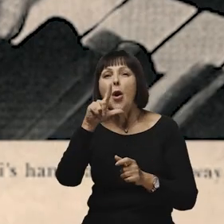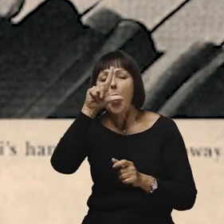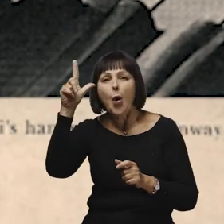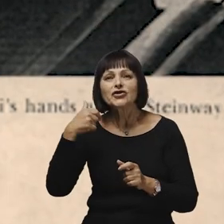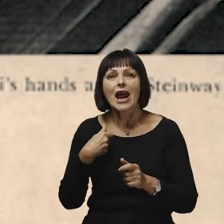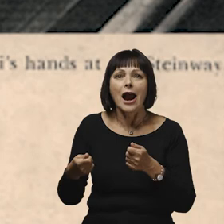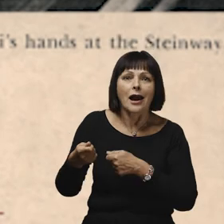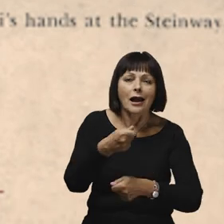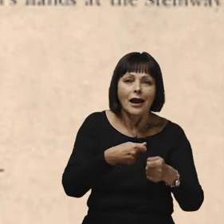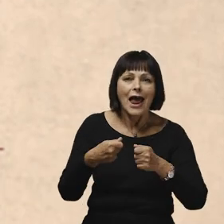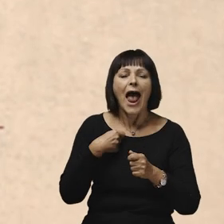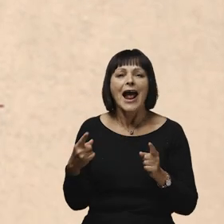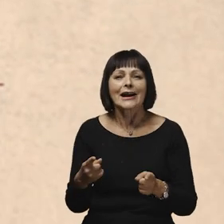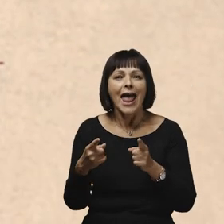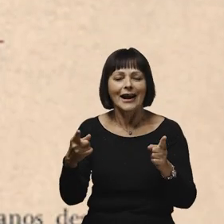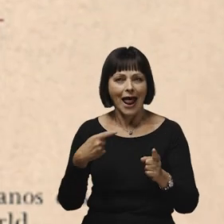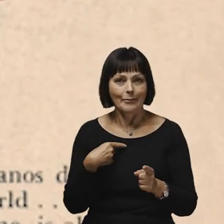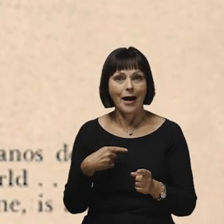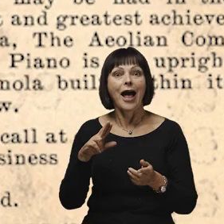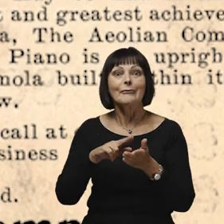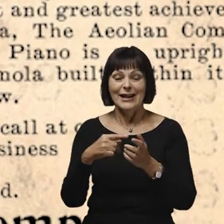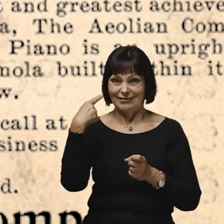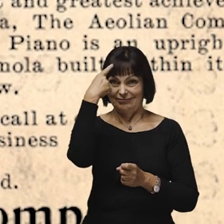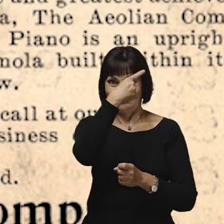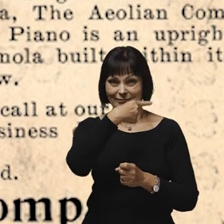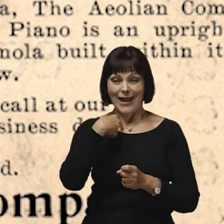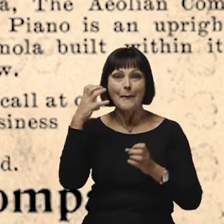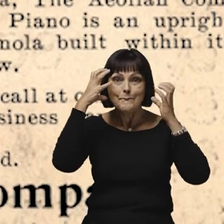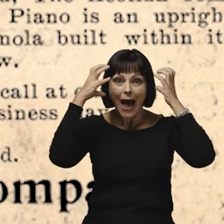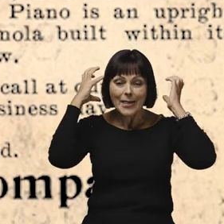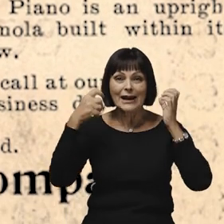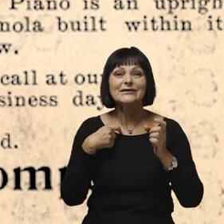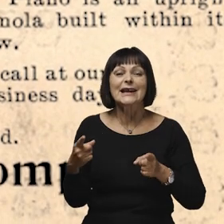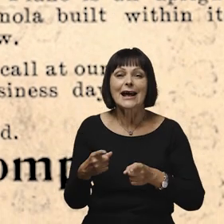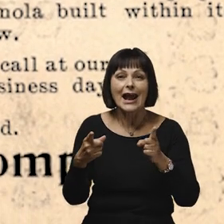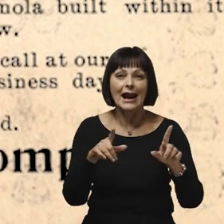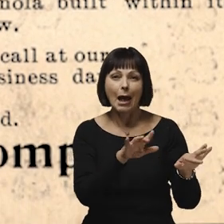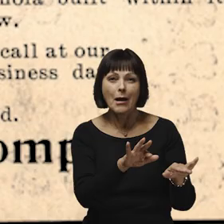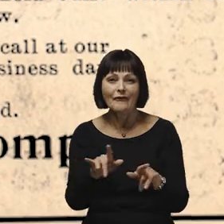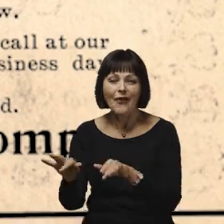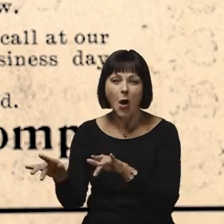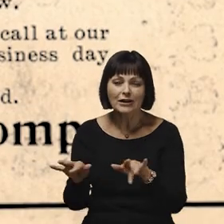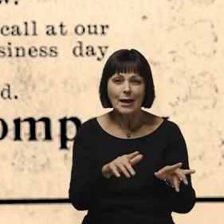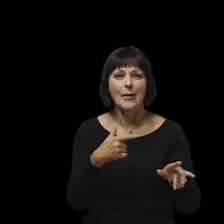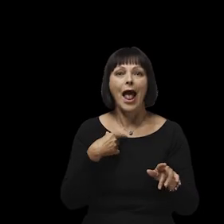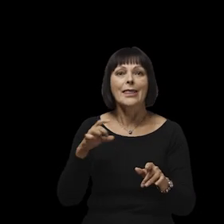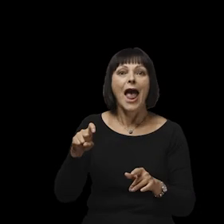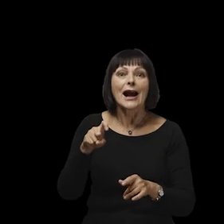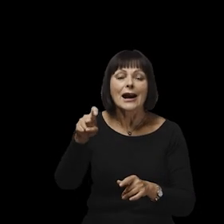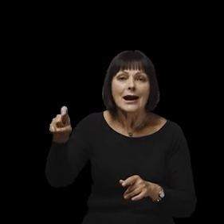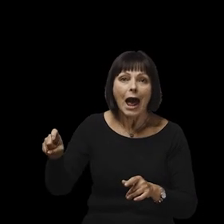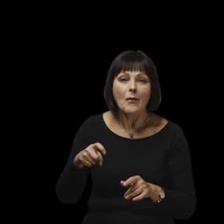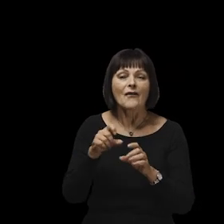wykorzystywali je do reklamy swoich wyrobów. Wizerunek Paderewskiego wykorzystywany był w reklamach fortepianów, pianoli, gramofonów